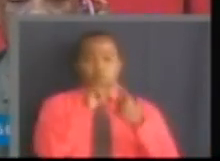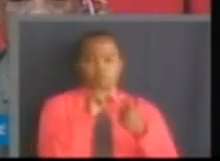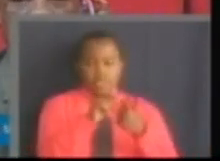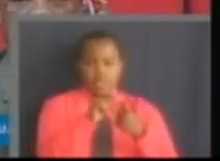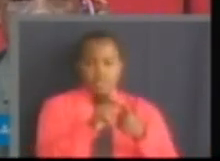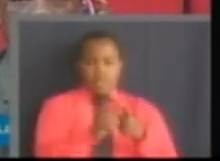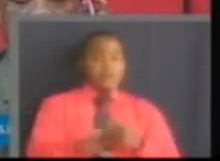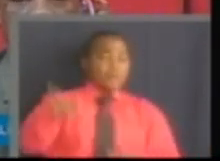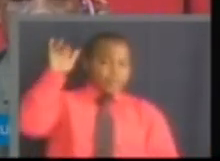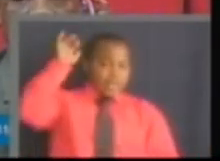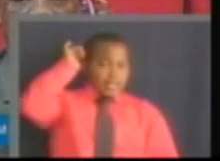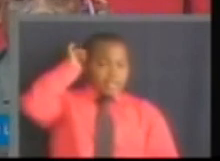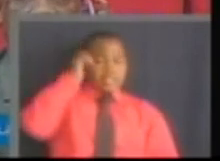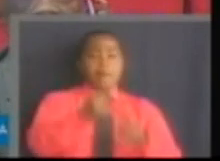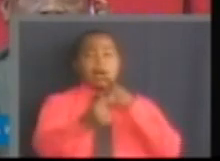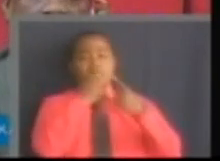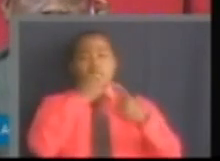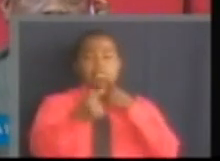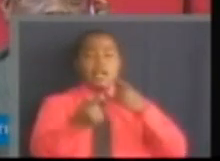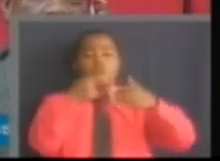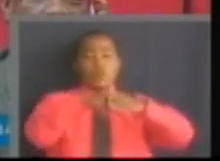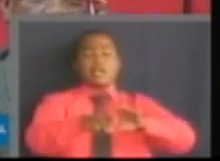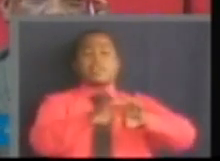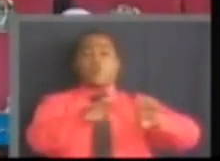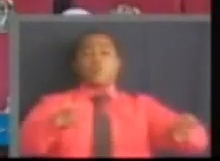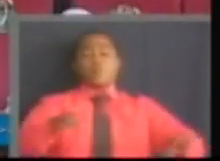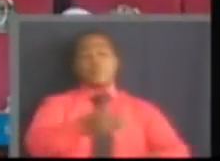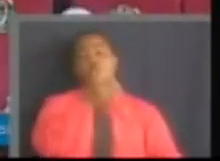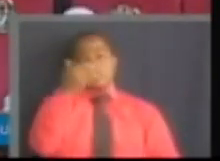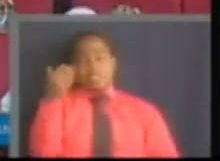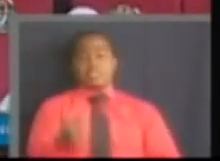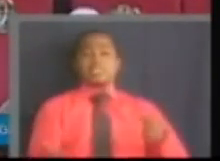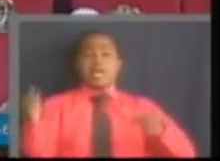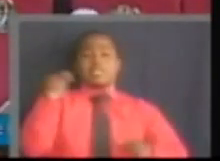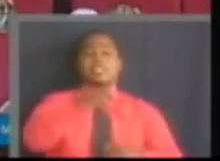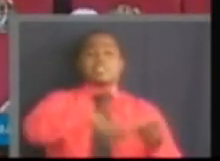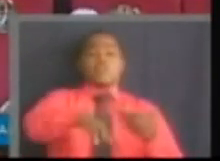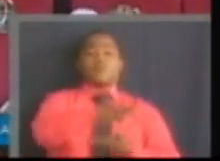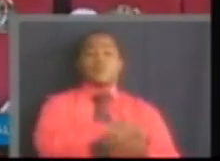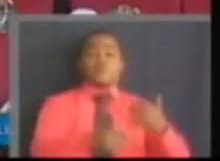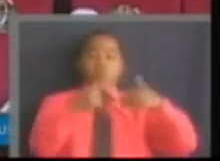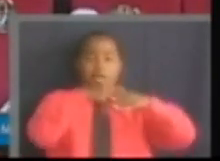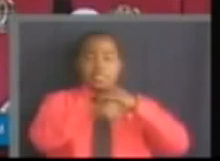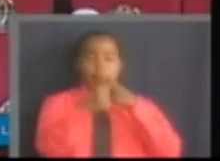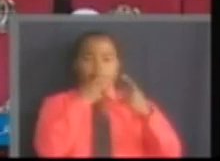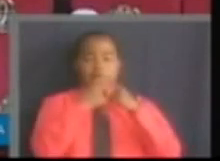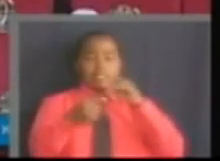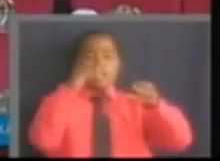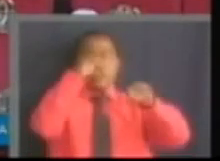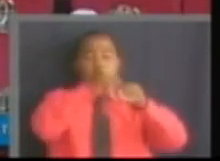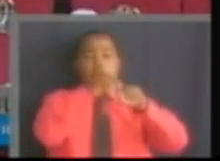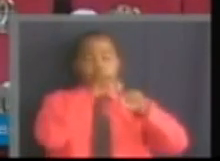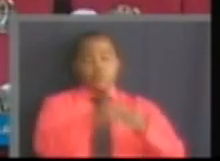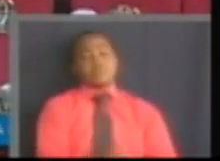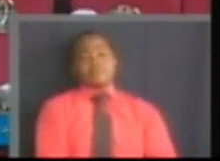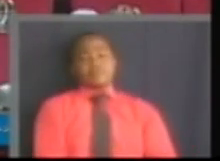mnasikia majadiliano ya kumbi nyingine, na inaleta tafrani sana katika majadiliano ya wajumbe. Kwa hivyo nafikiri